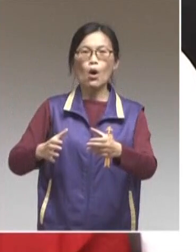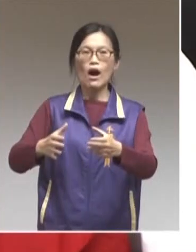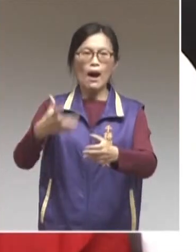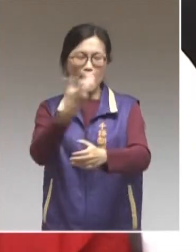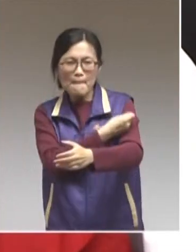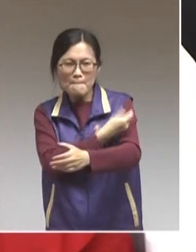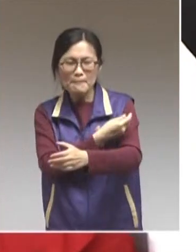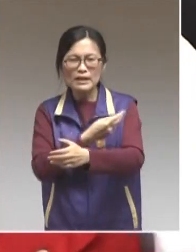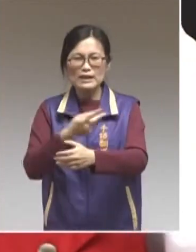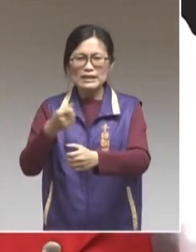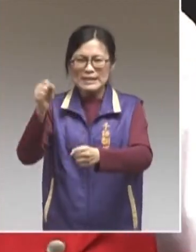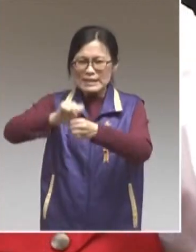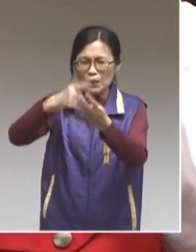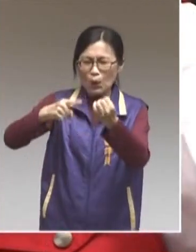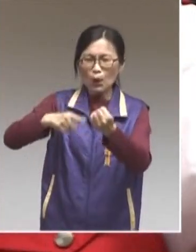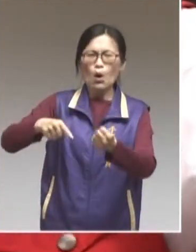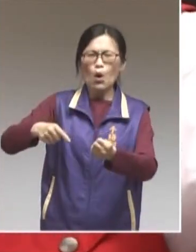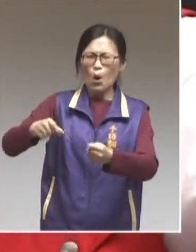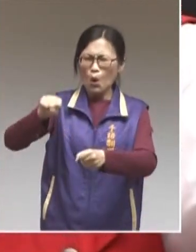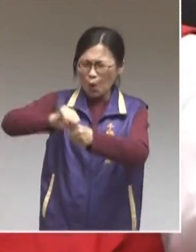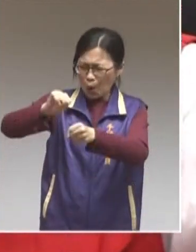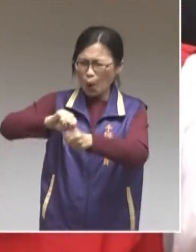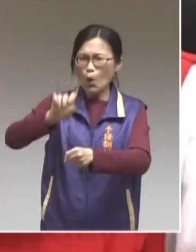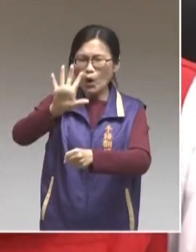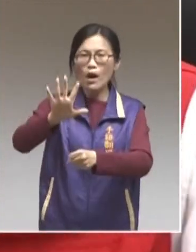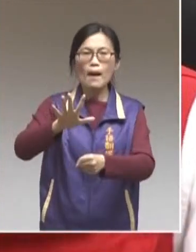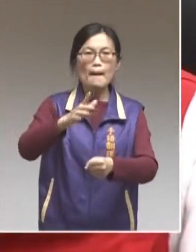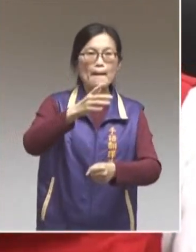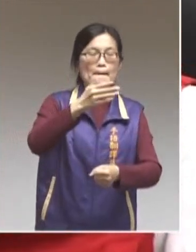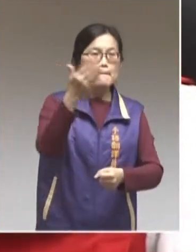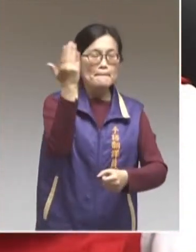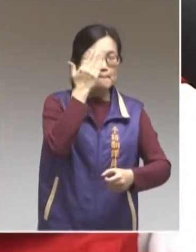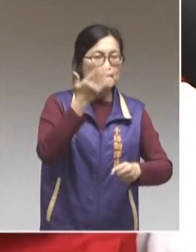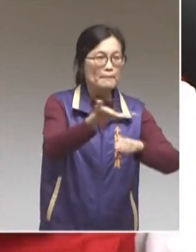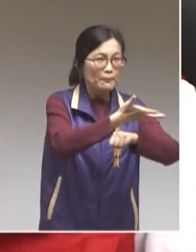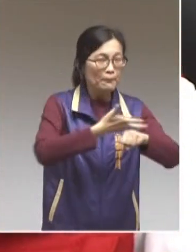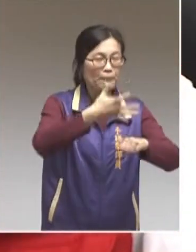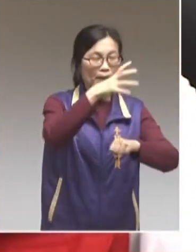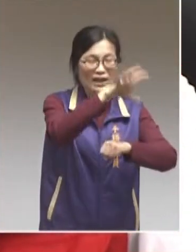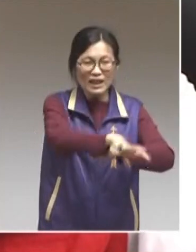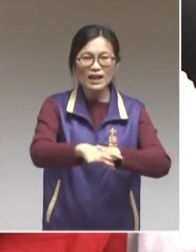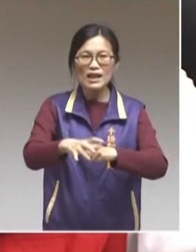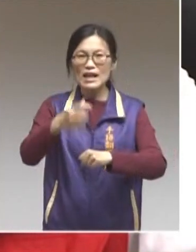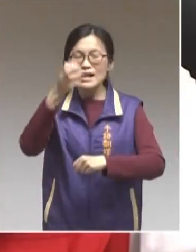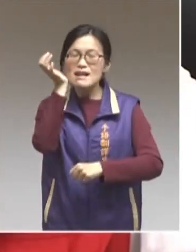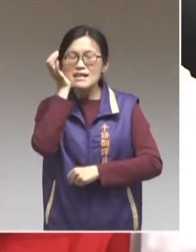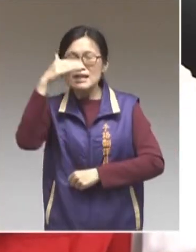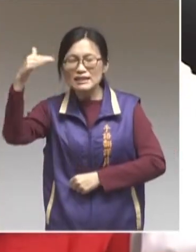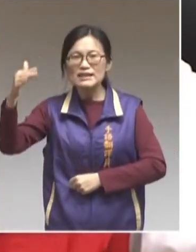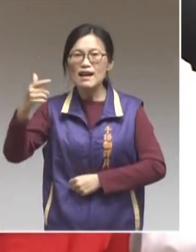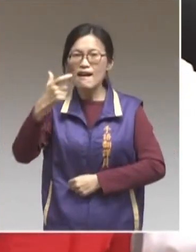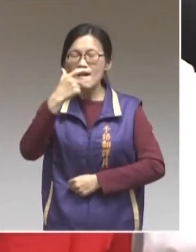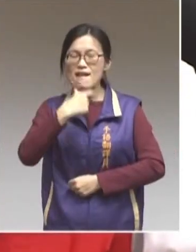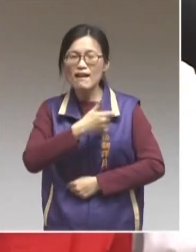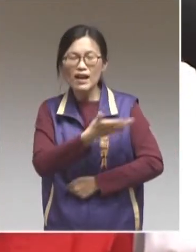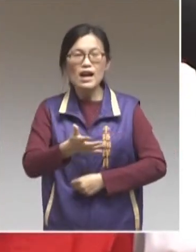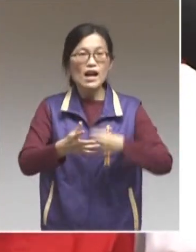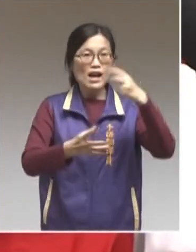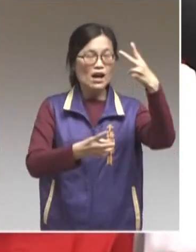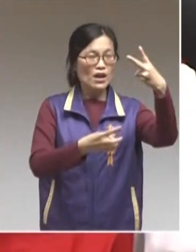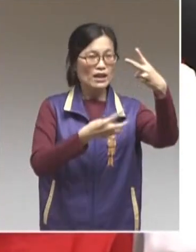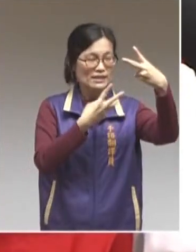这个名额，也拜托大家可以在美丽岛跟冈山慈济在2月4号到13号